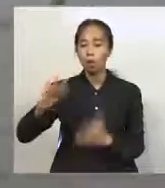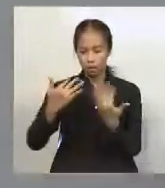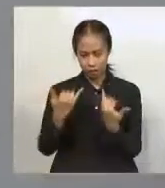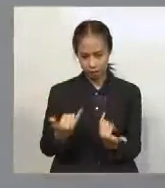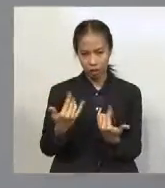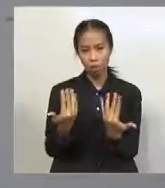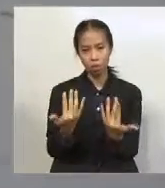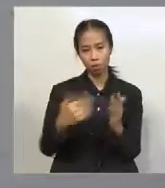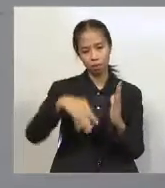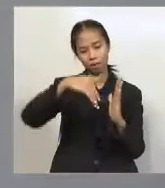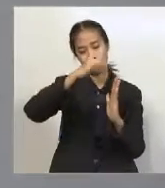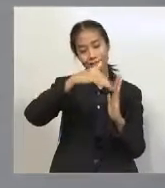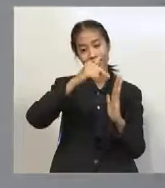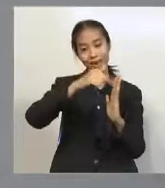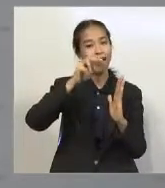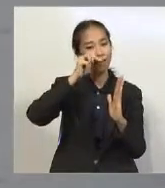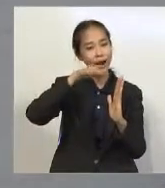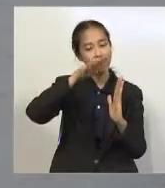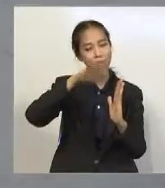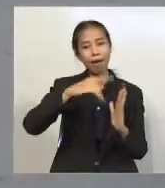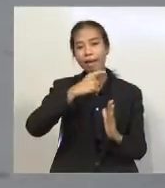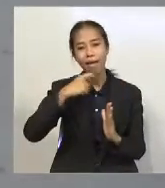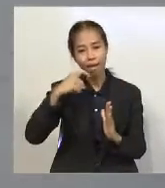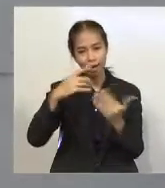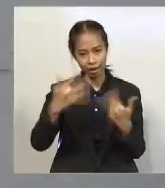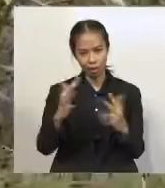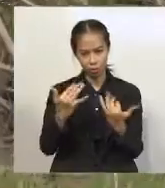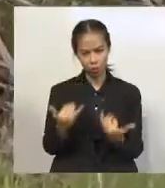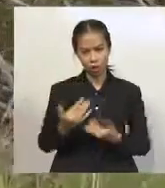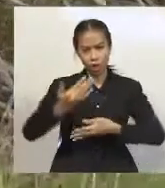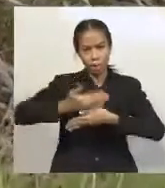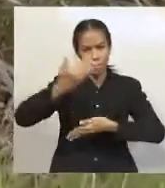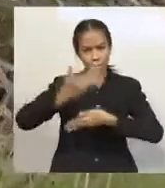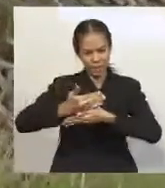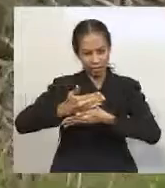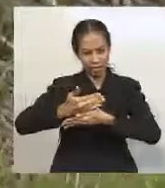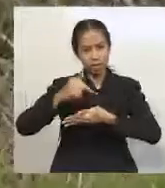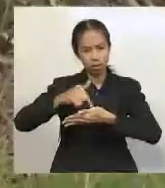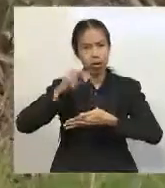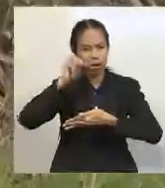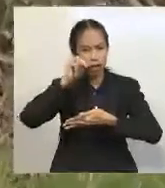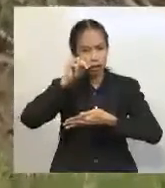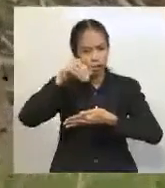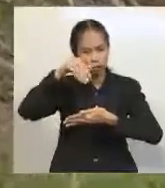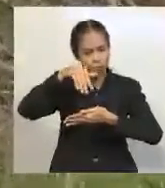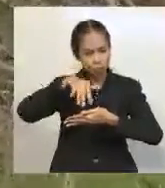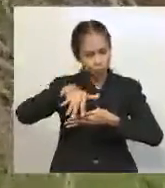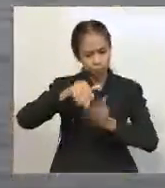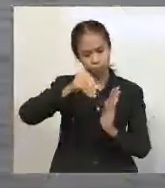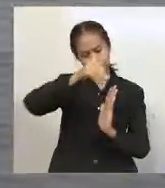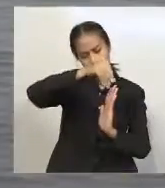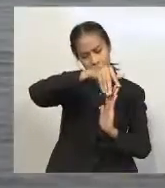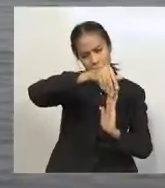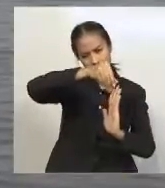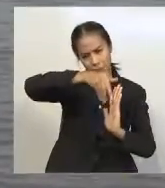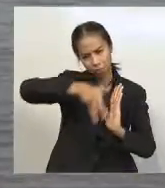พื้นที่ตอนบนลดลงประกอบกับชลประทานได้ปิดประตูระบายน้ำวังสะตือเพื่อให้น้ำบ่าลงทุ่งทางตอนบนไม่